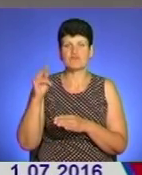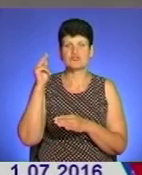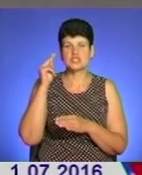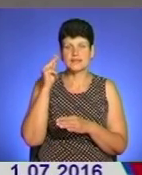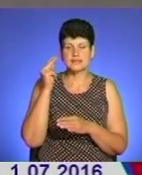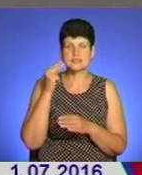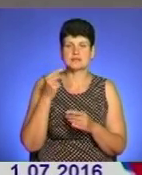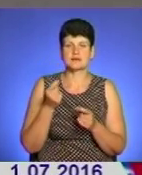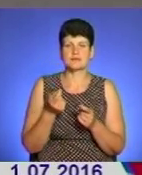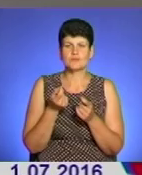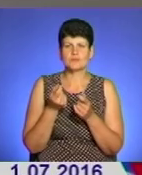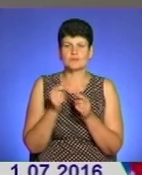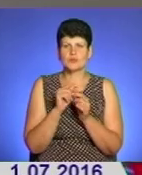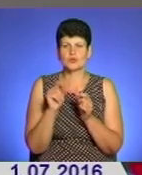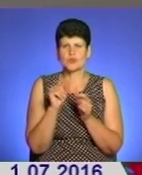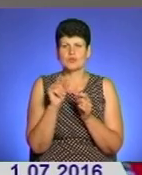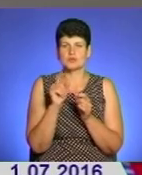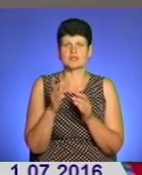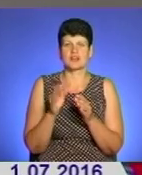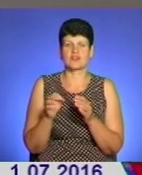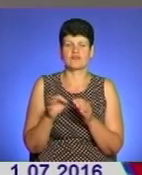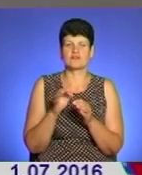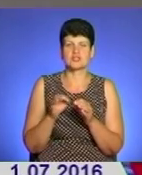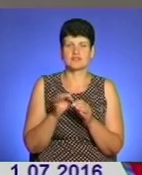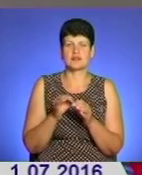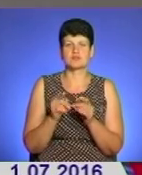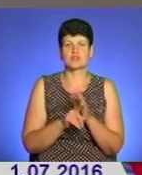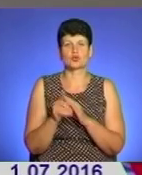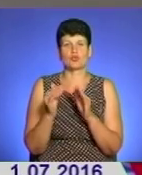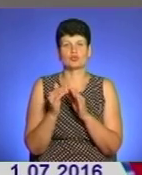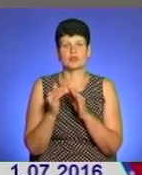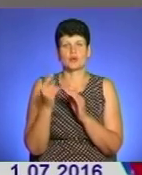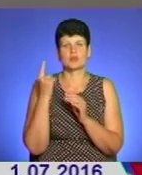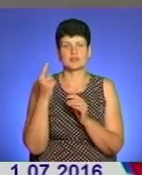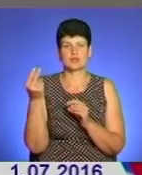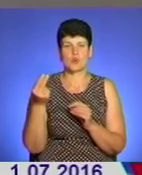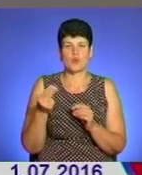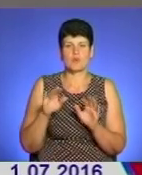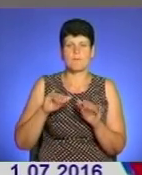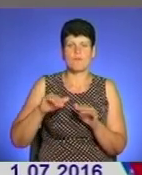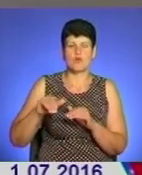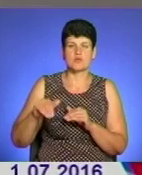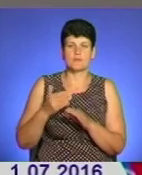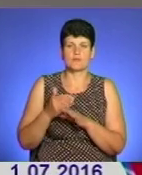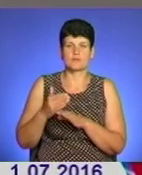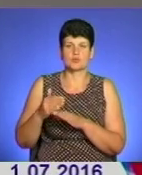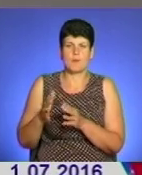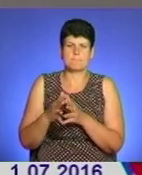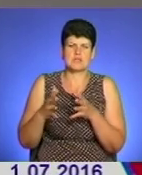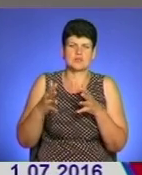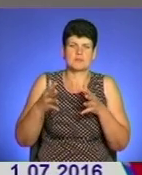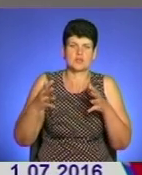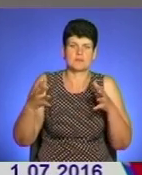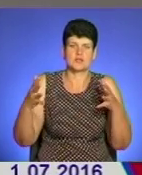так. По лінійці. Спочатку вишивали будиночки одним кольором. Потім поступово все більше і